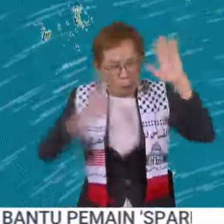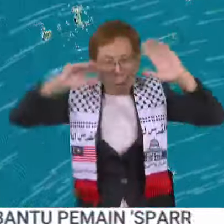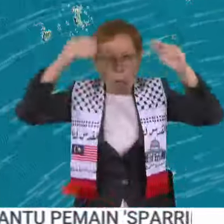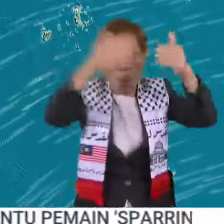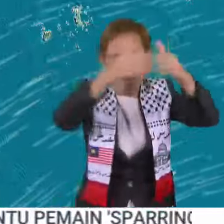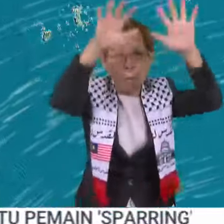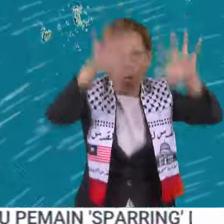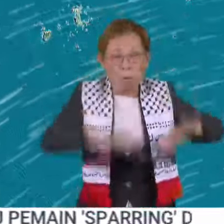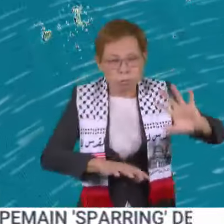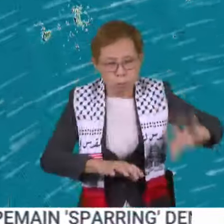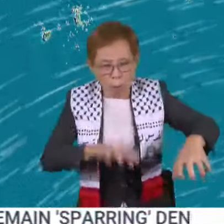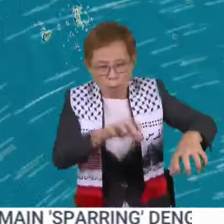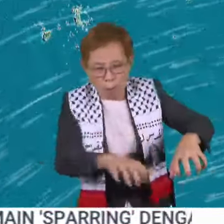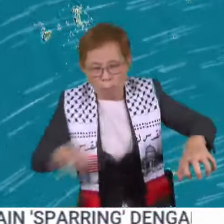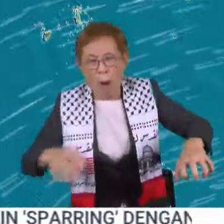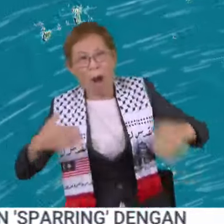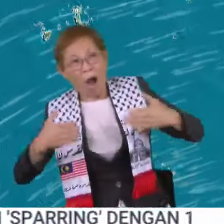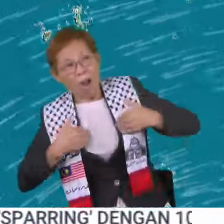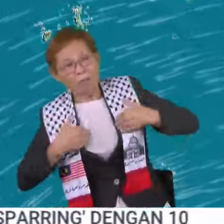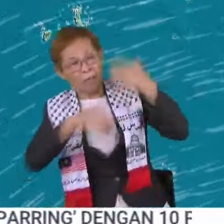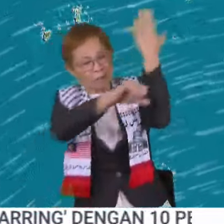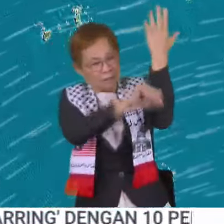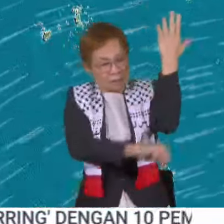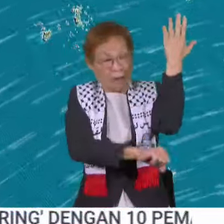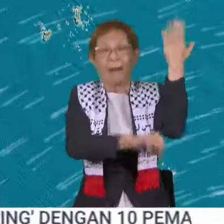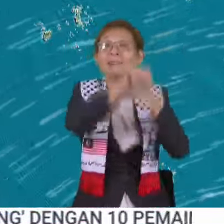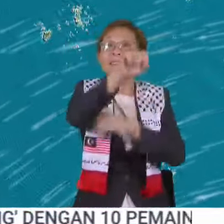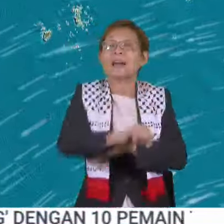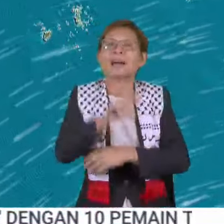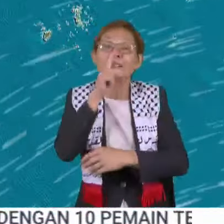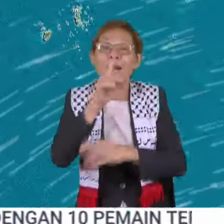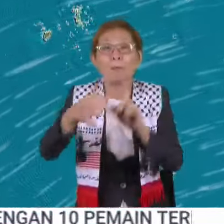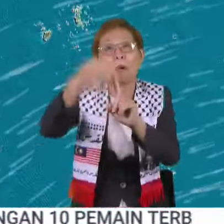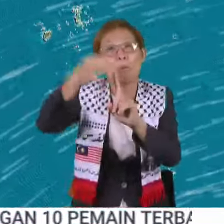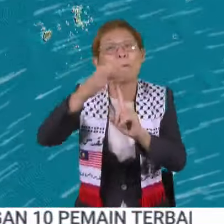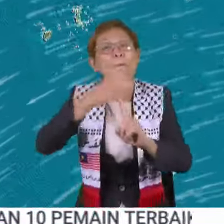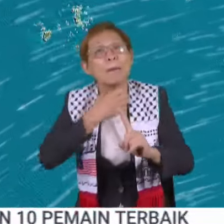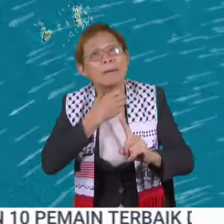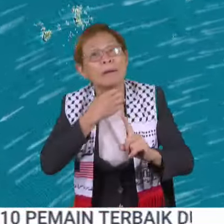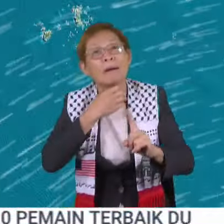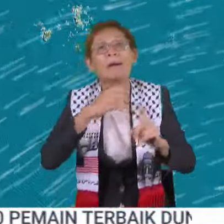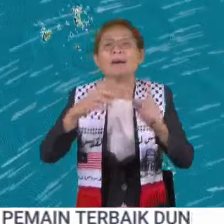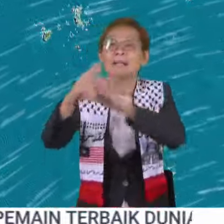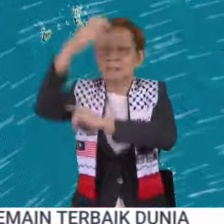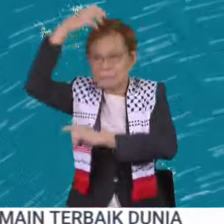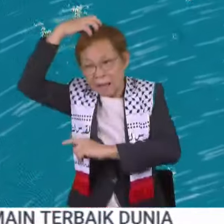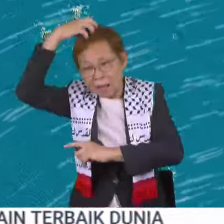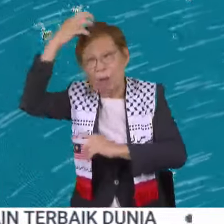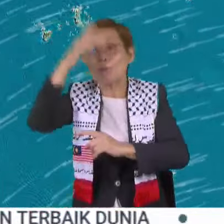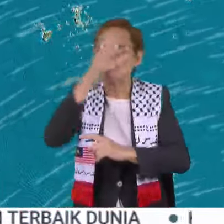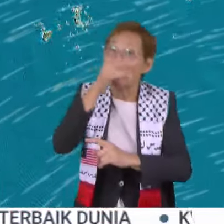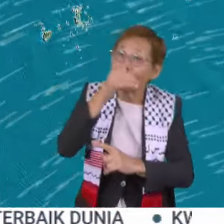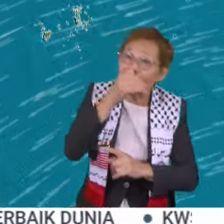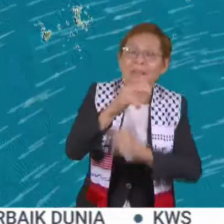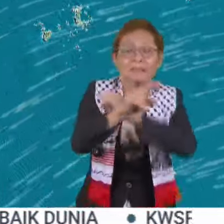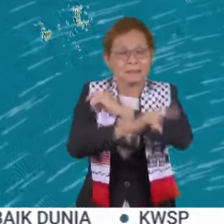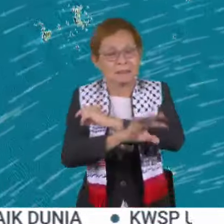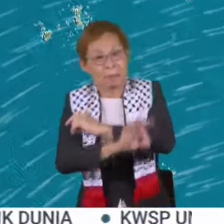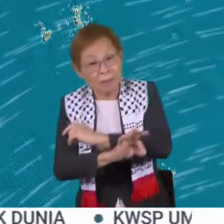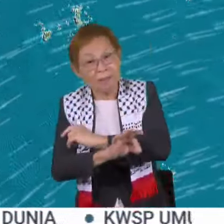hujan di beberapa kawasan di cerap di sekitar Selatan Negeri Kedah Pulau Pinang Perak pedalaman Negeri Selangor Negeri Melaka Negeri